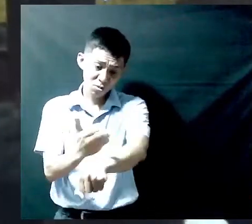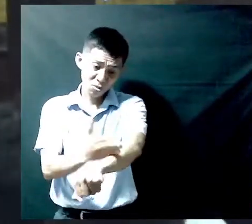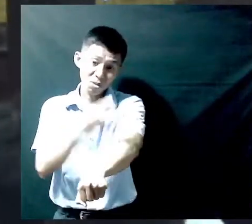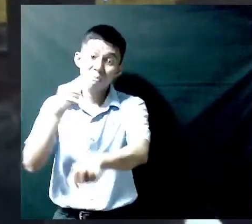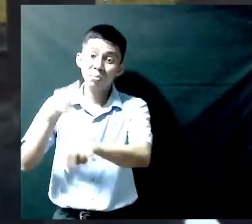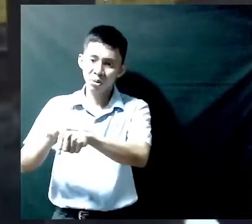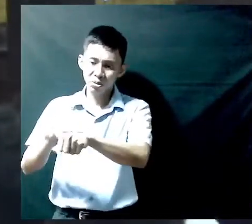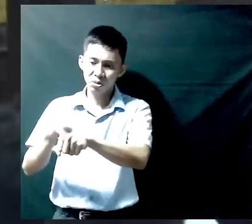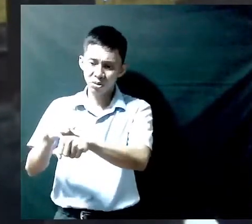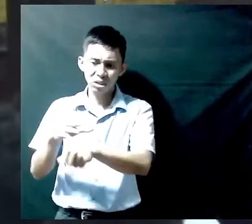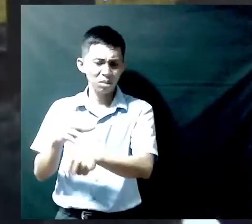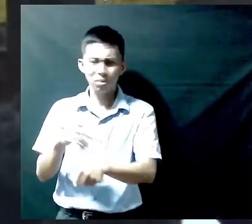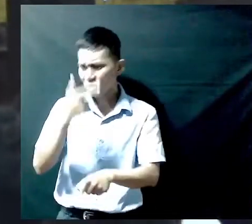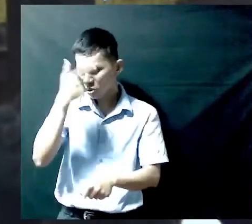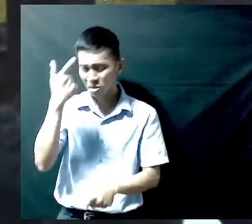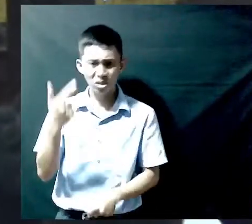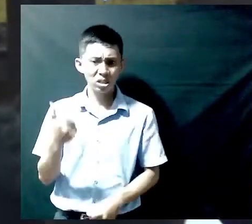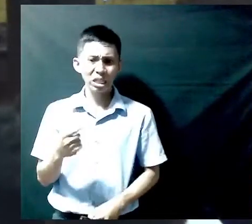Dahil hindi talaga akin yon.